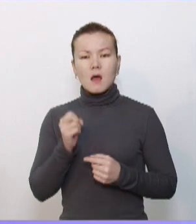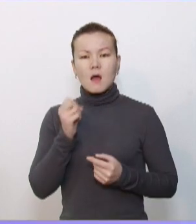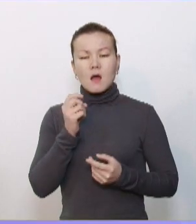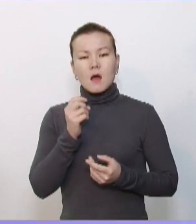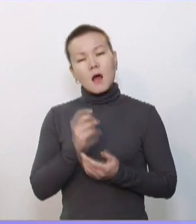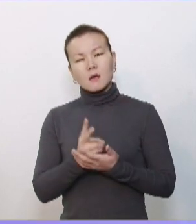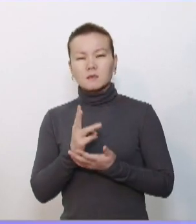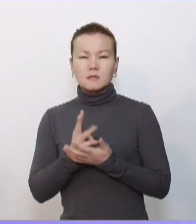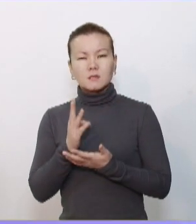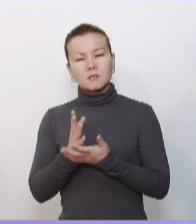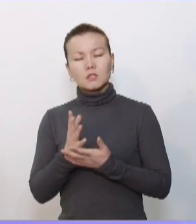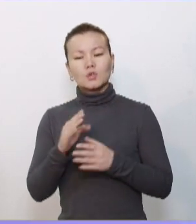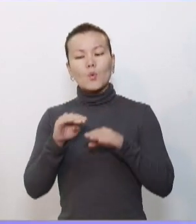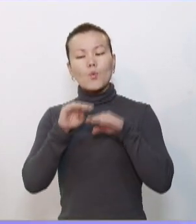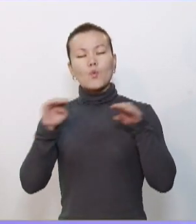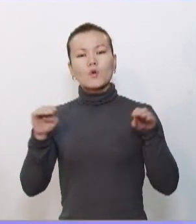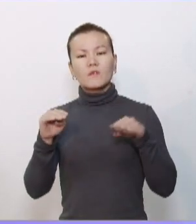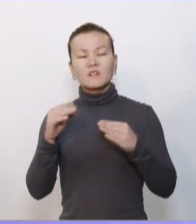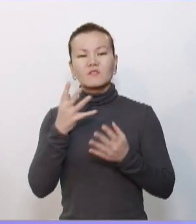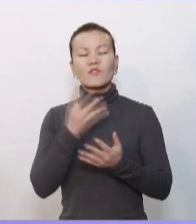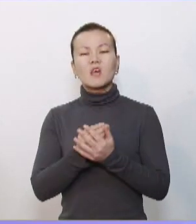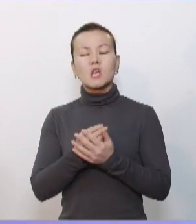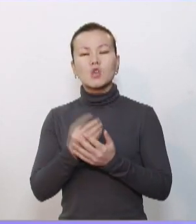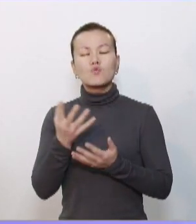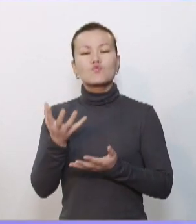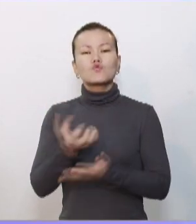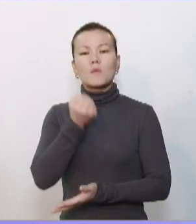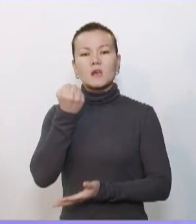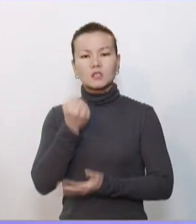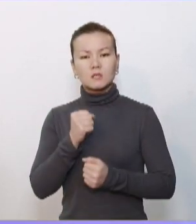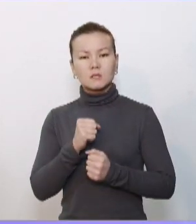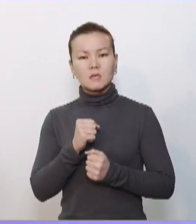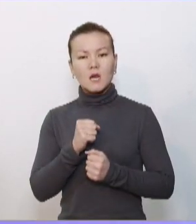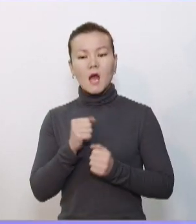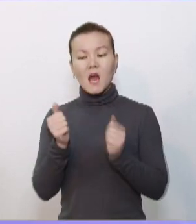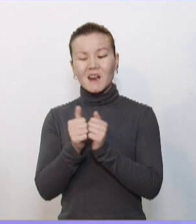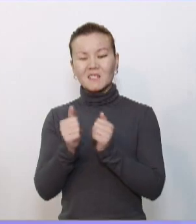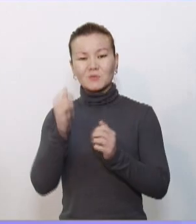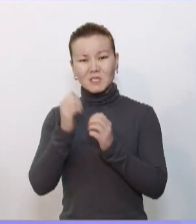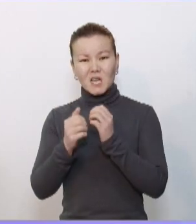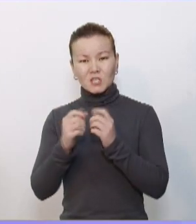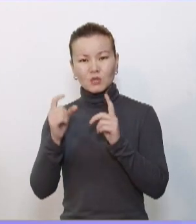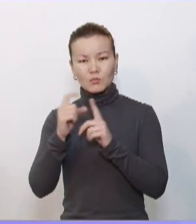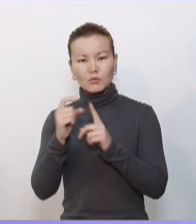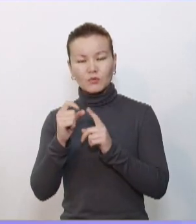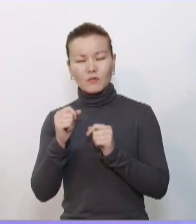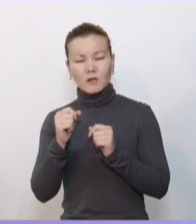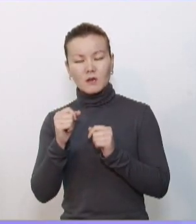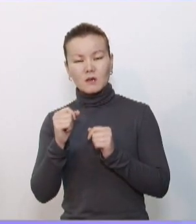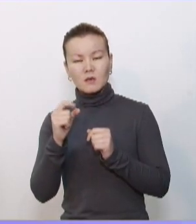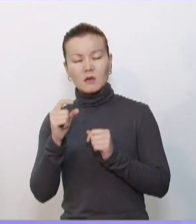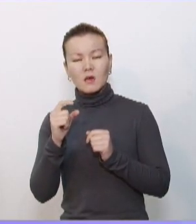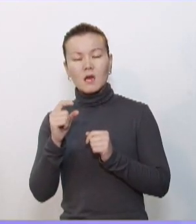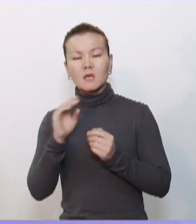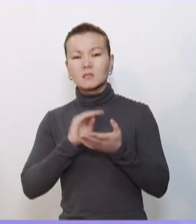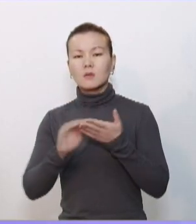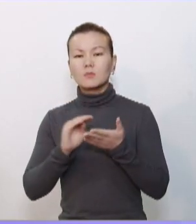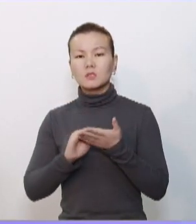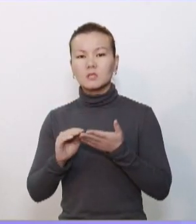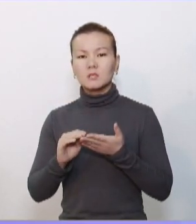Оцените уровень своей успешности. Рядом с каждой буквой слова «рот»